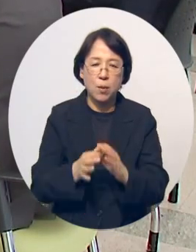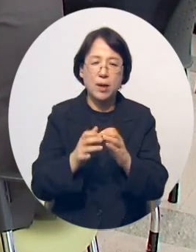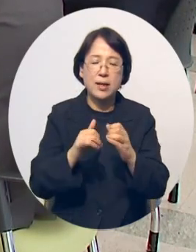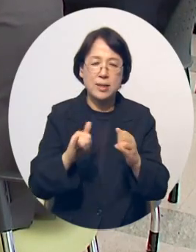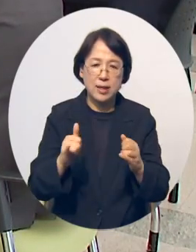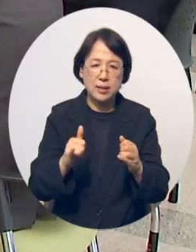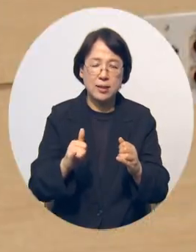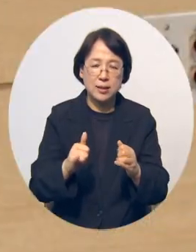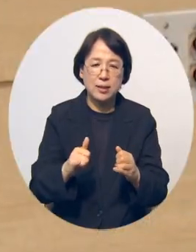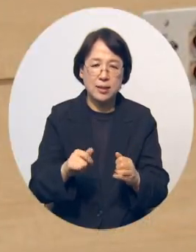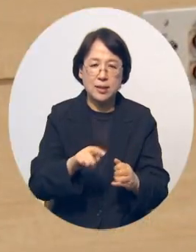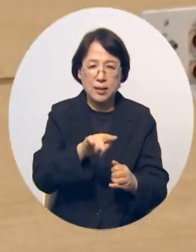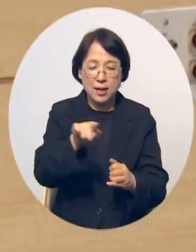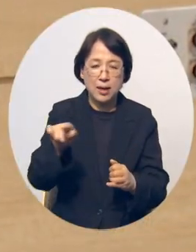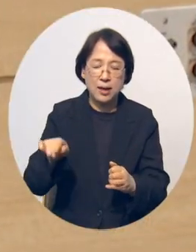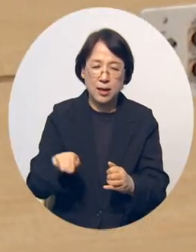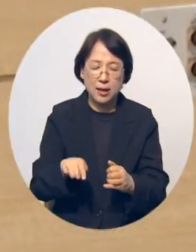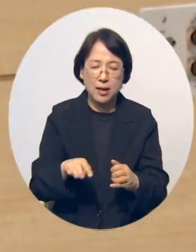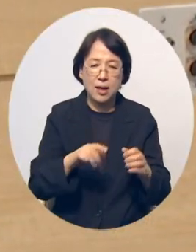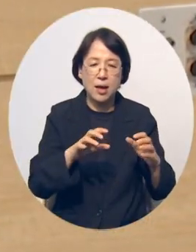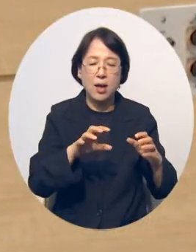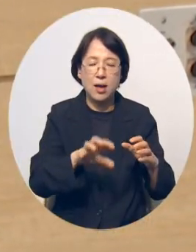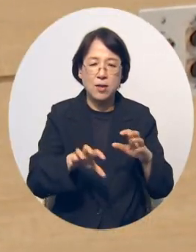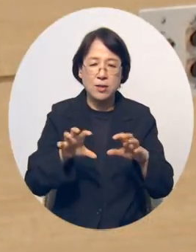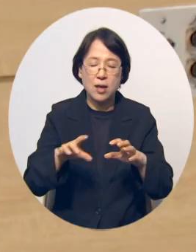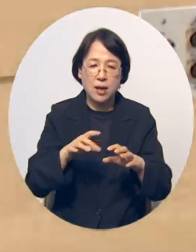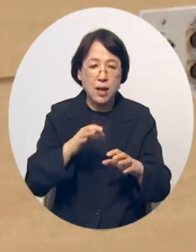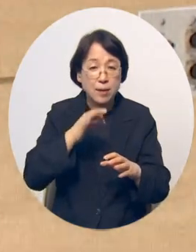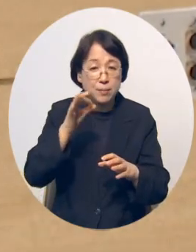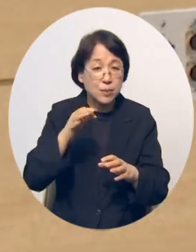관계자들에게 현장의 목소리를 듣고 규제 개선 등